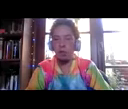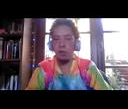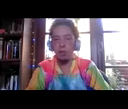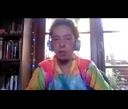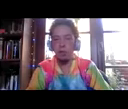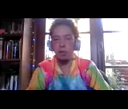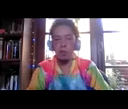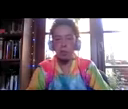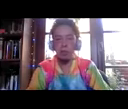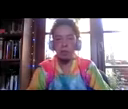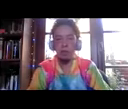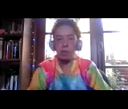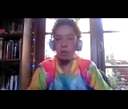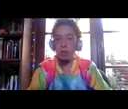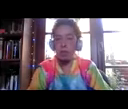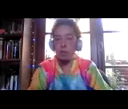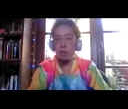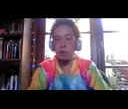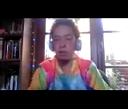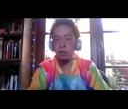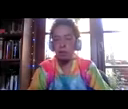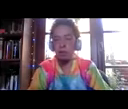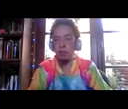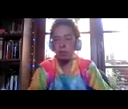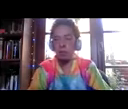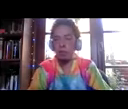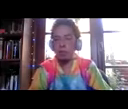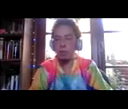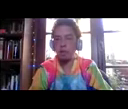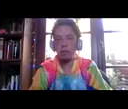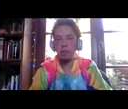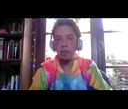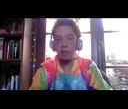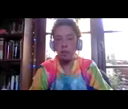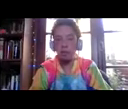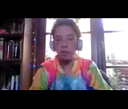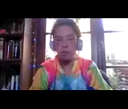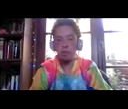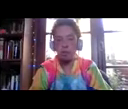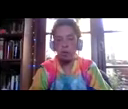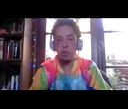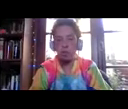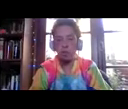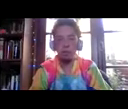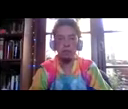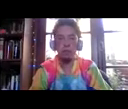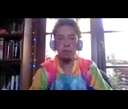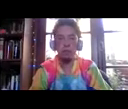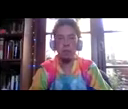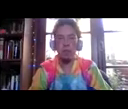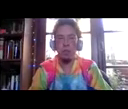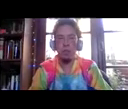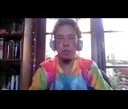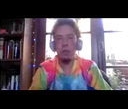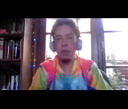néolibéral transformé en secrétariat. Il y a eu des protestations et des manifestations dans tout le pays en réclamant l'accès à la